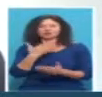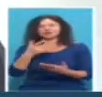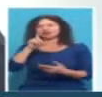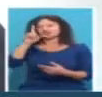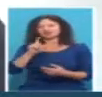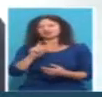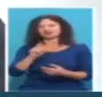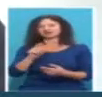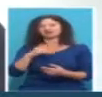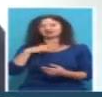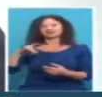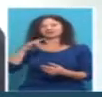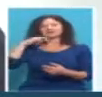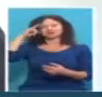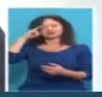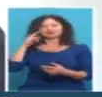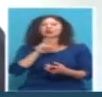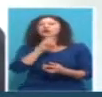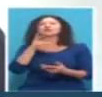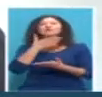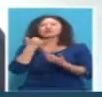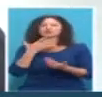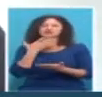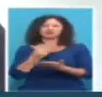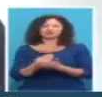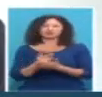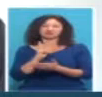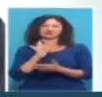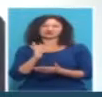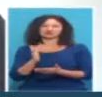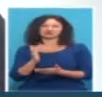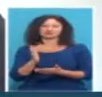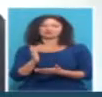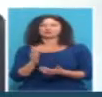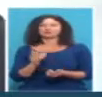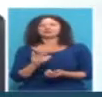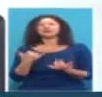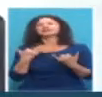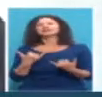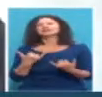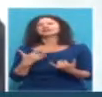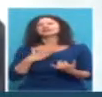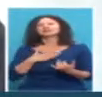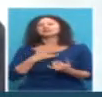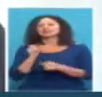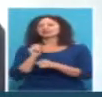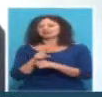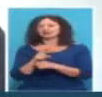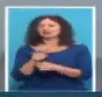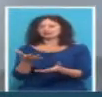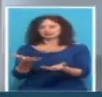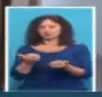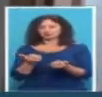которого в последние 5 лет собственности не было жилья. Для этого нужно предоставить документ, подтверждающий. Сейчас мы уже прием заявок на этот дом